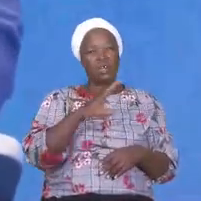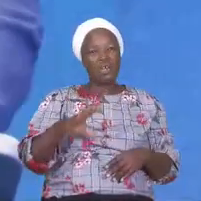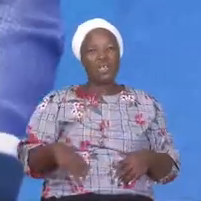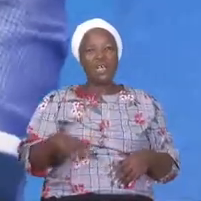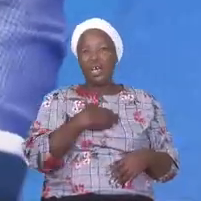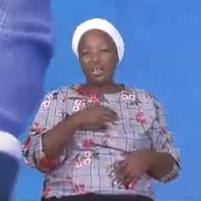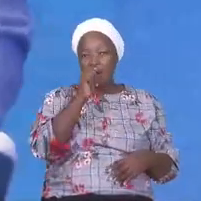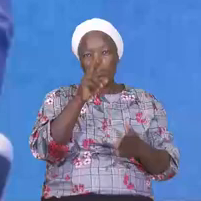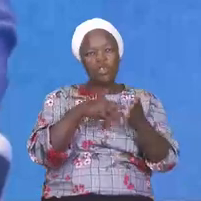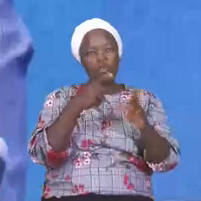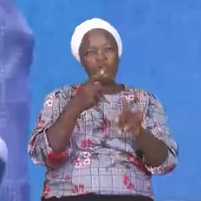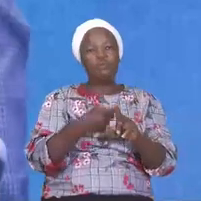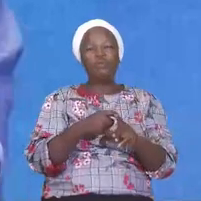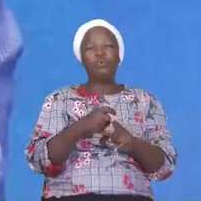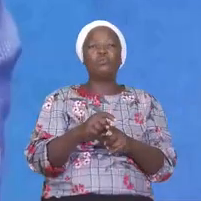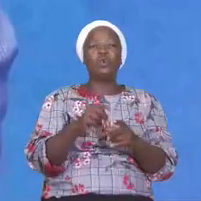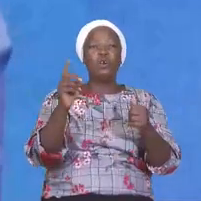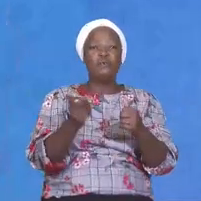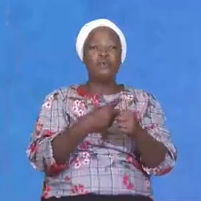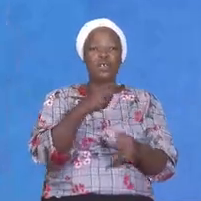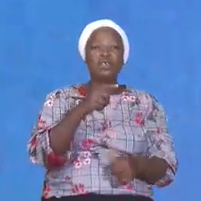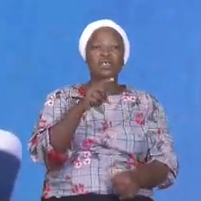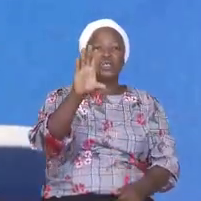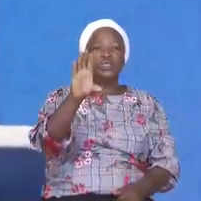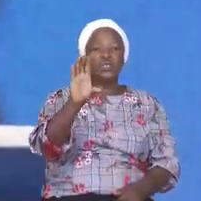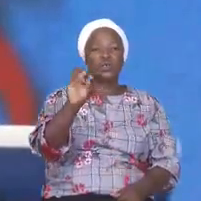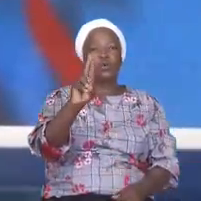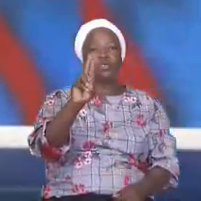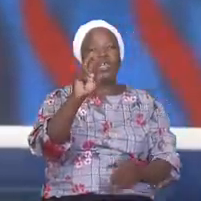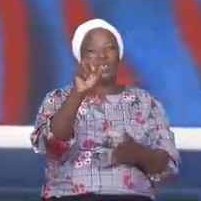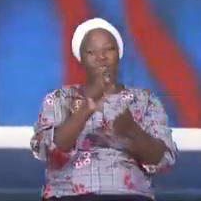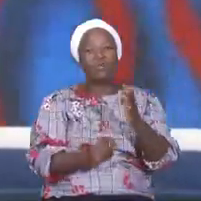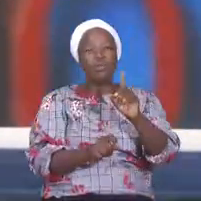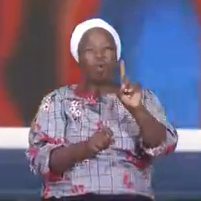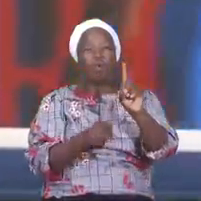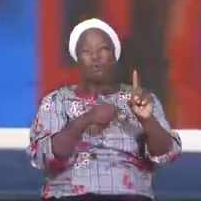Une autre vue des merveilles de la croix de Christ.